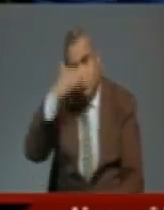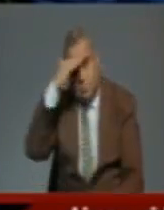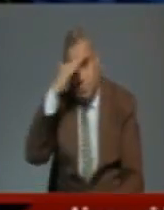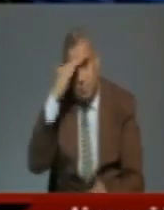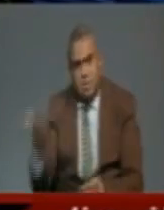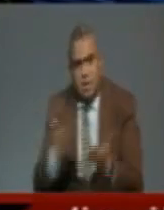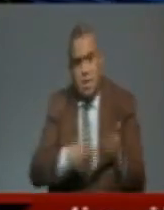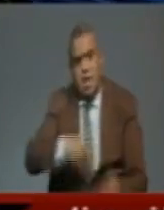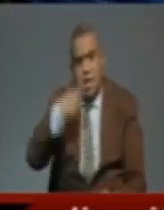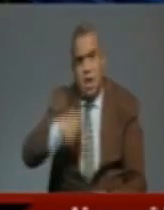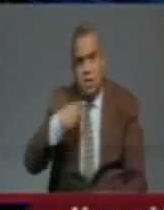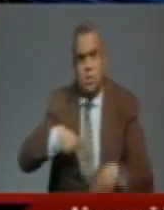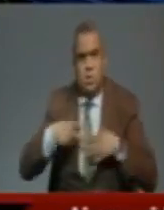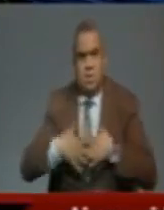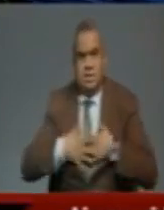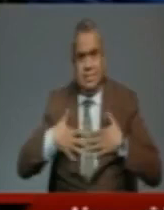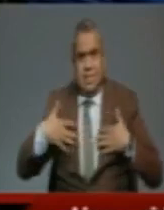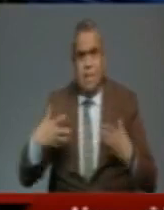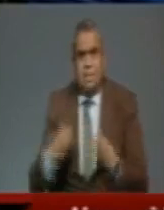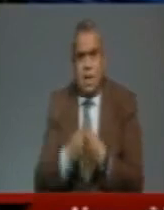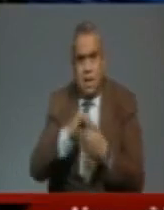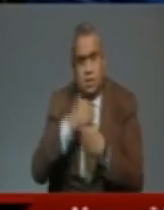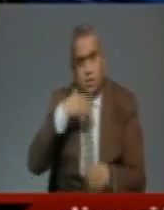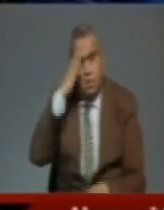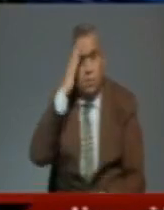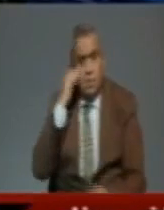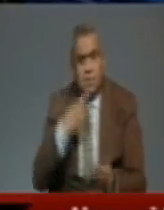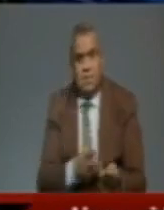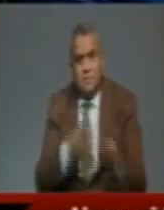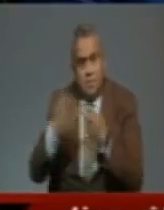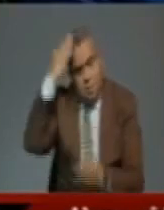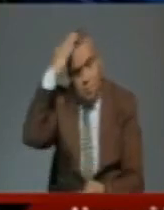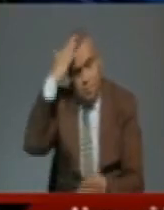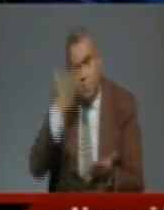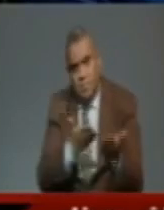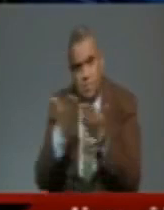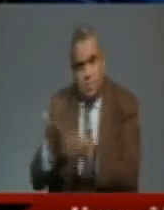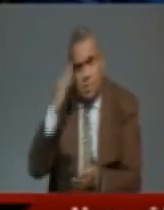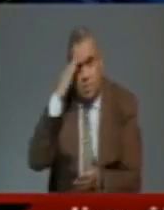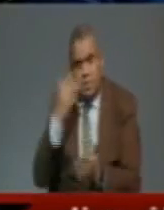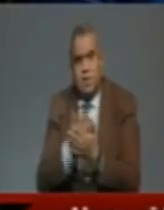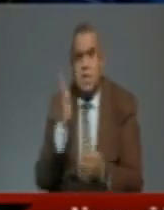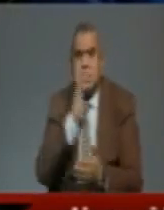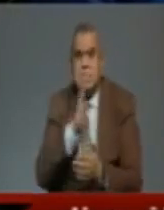وسهلا وسعداء ان انتم موجودين معانا ومتشرفين ان انتم موجودين معانا وبنتعلم منكم